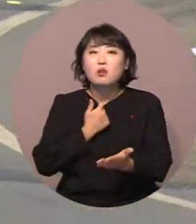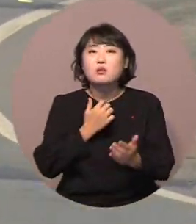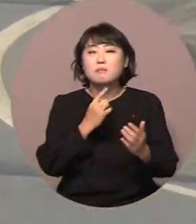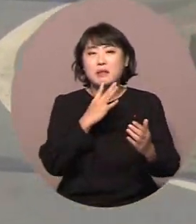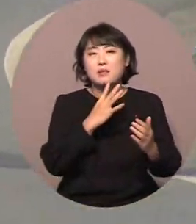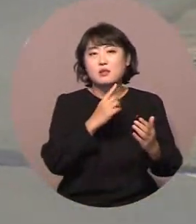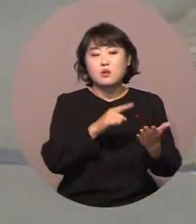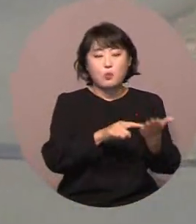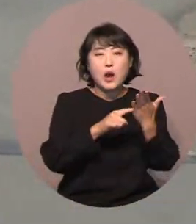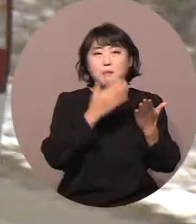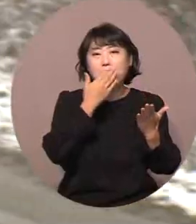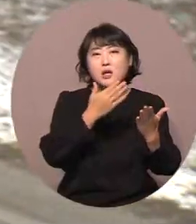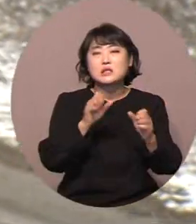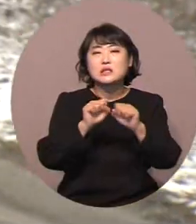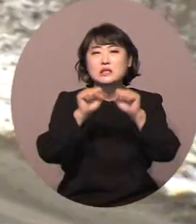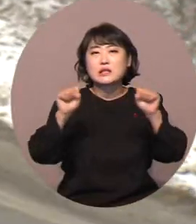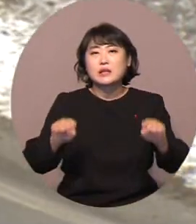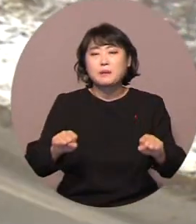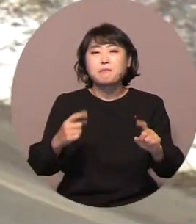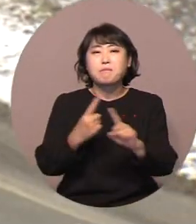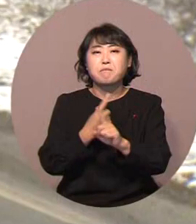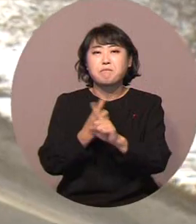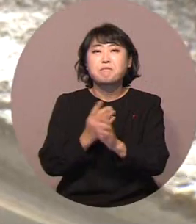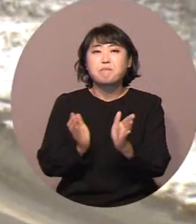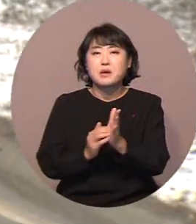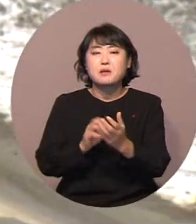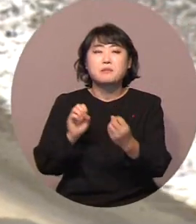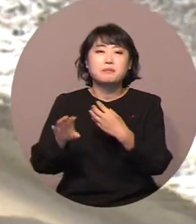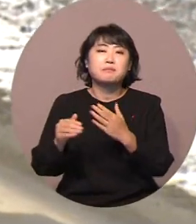쳤다고 밝혔습니다 MBC 뉴스 김태욱입니다